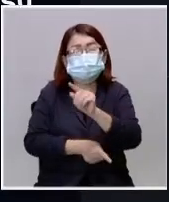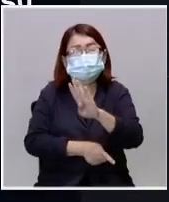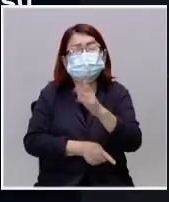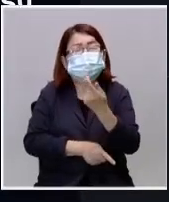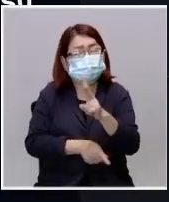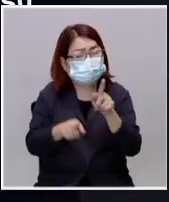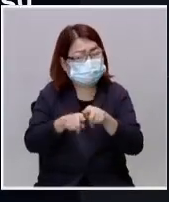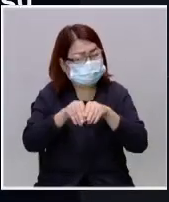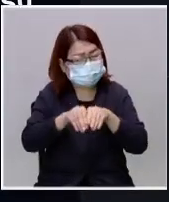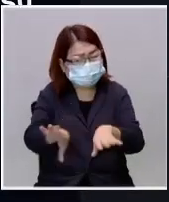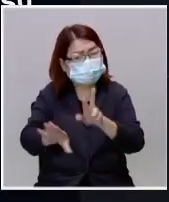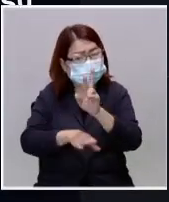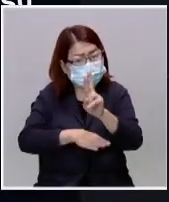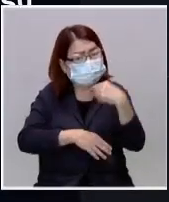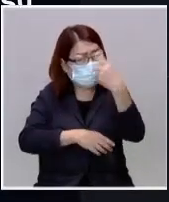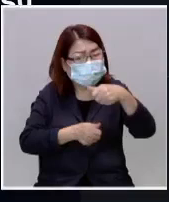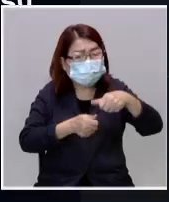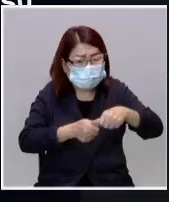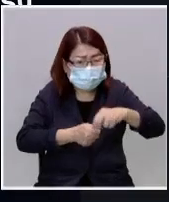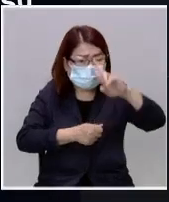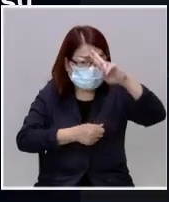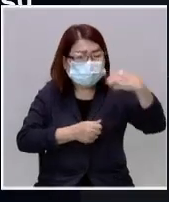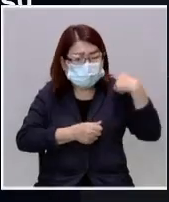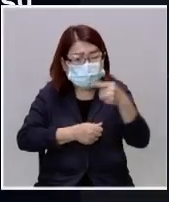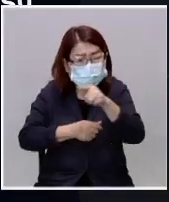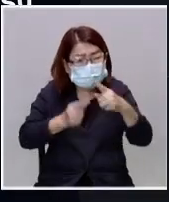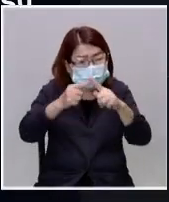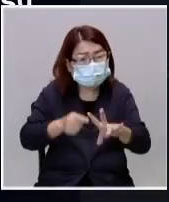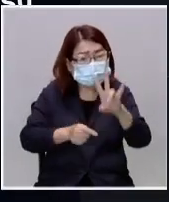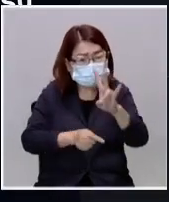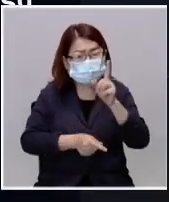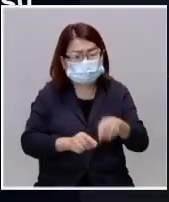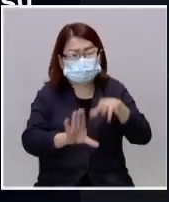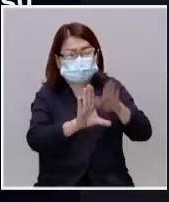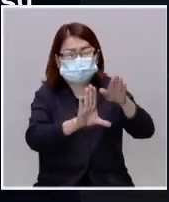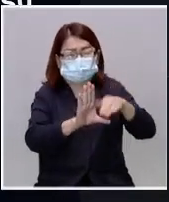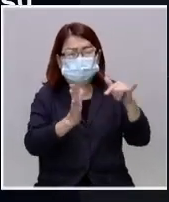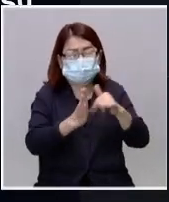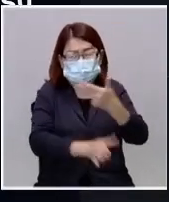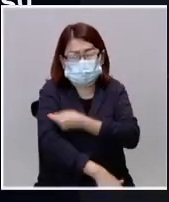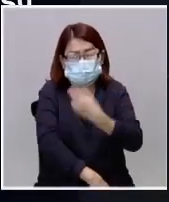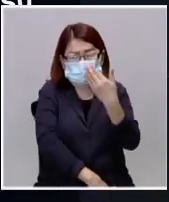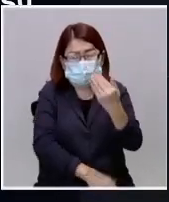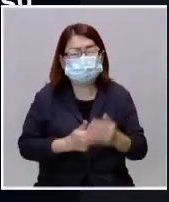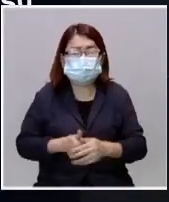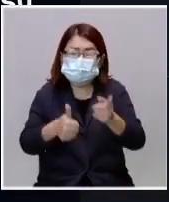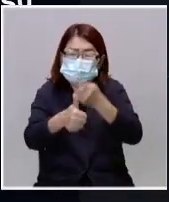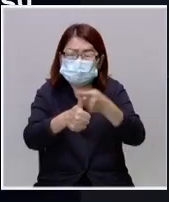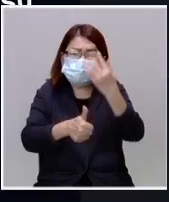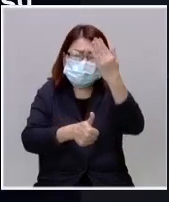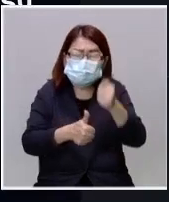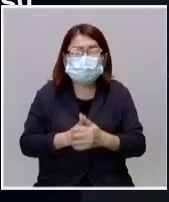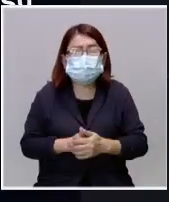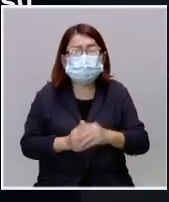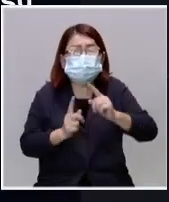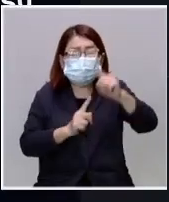เสี่ยงเนี่ยเร่งลงทะเบียนเพื่อเข้ารับการฉีดวัคซีนนั่นเองนะคะโรคความดันโลหิตสูงซึ่งเป็นปัจจัยที่ทำให้เกิดการเสียชี